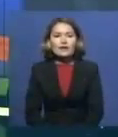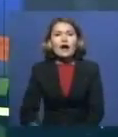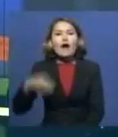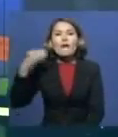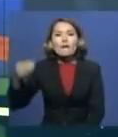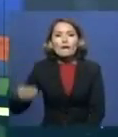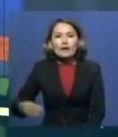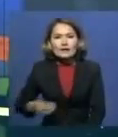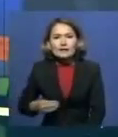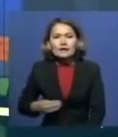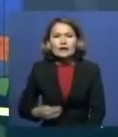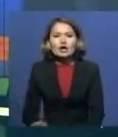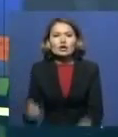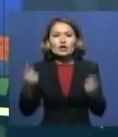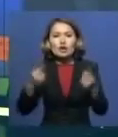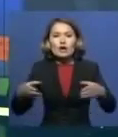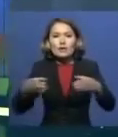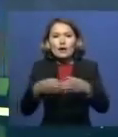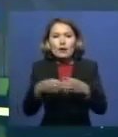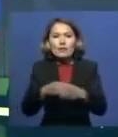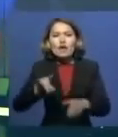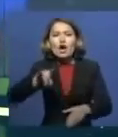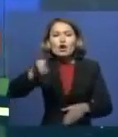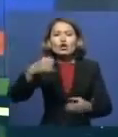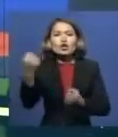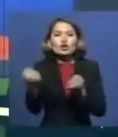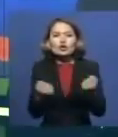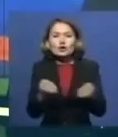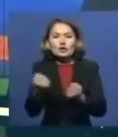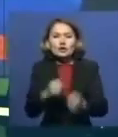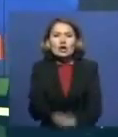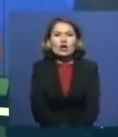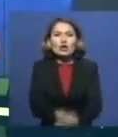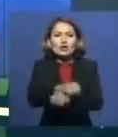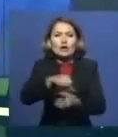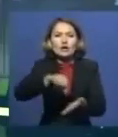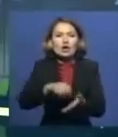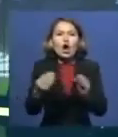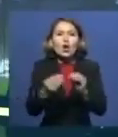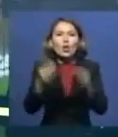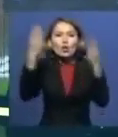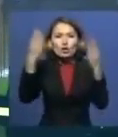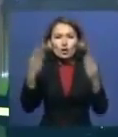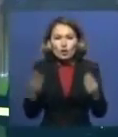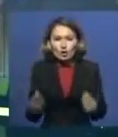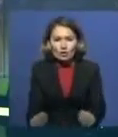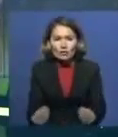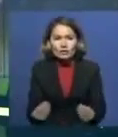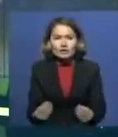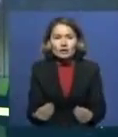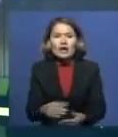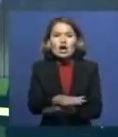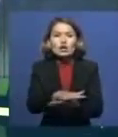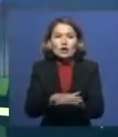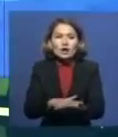Ал Францияда Air France компаниясы ұшақ ұшқыштарының наразылық ереуілі жалғасуда. 10 күнге жалғасқан бас көтерудің салдарынан әуе